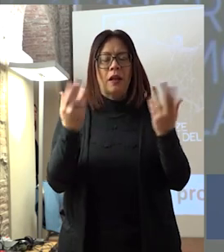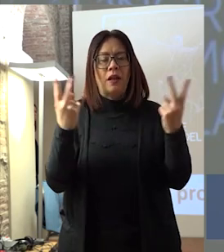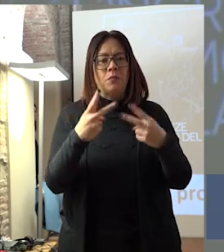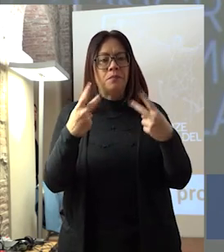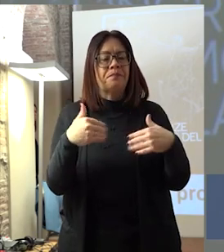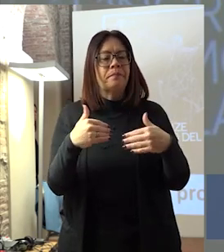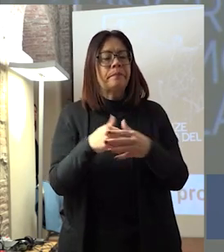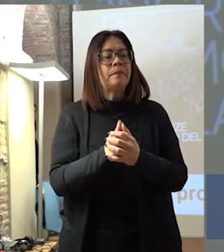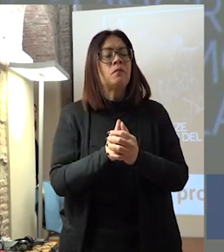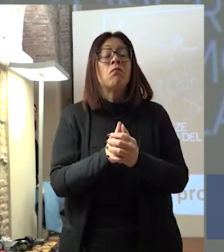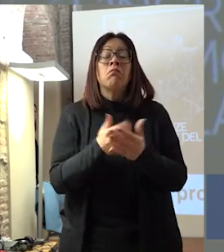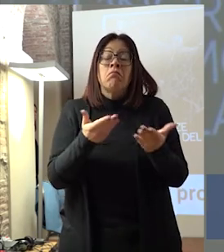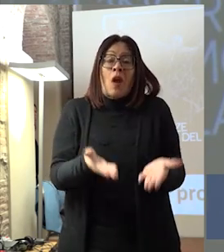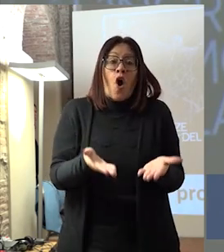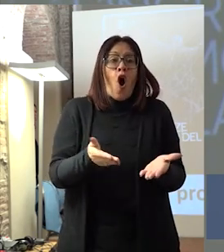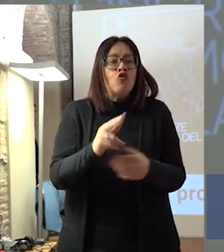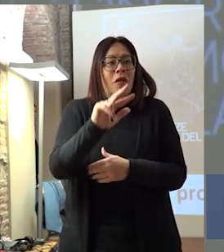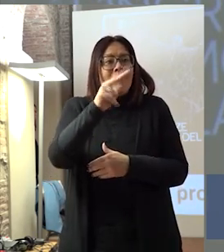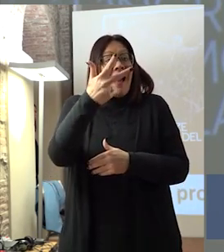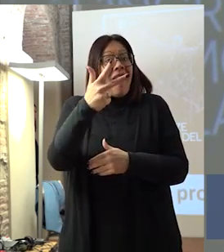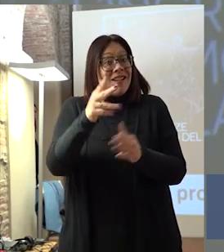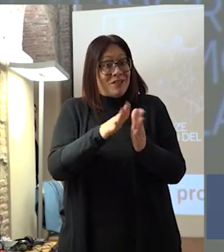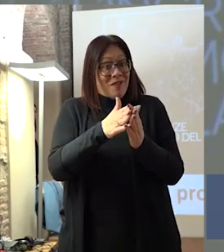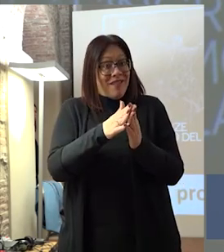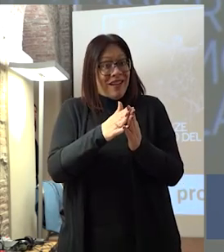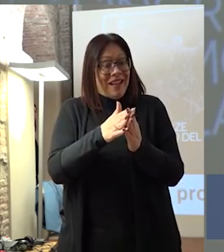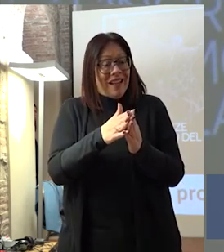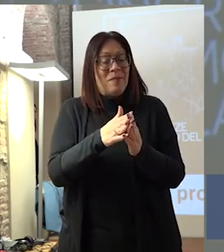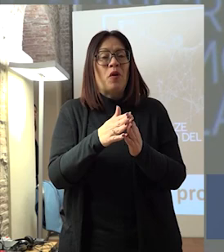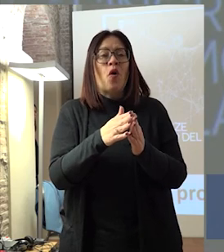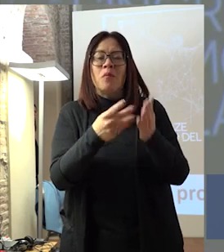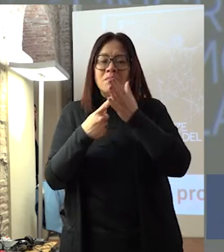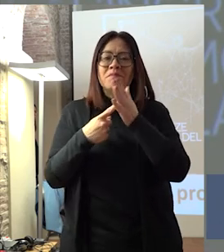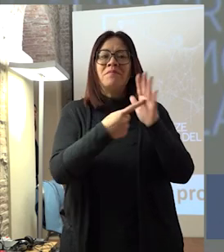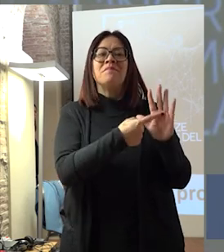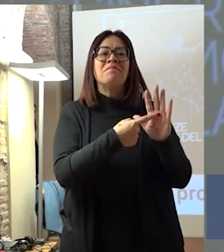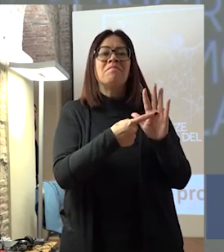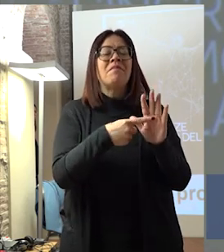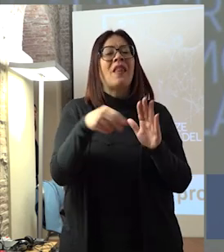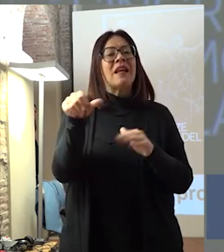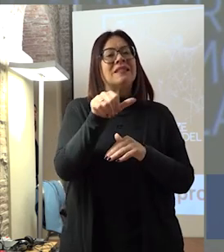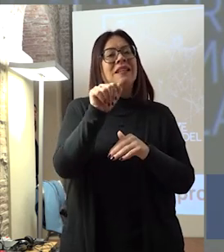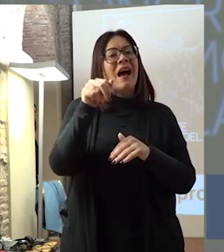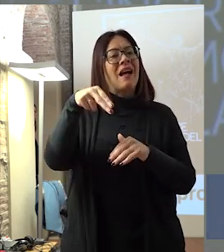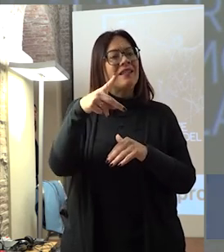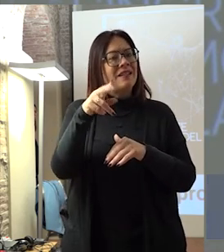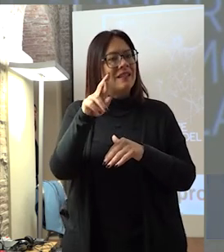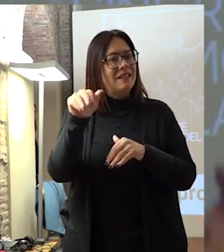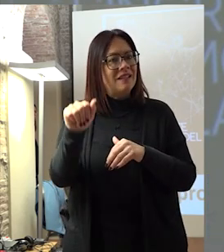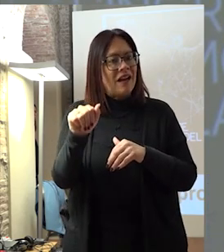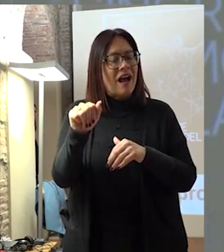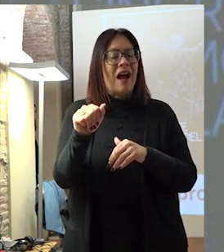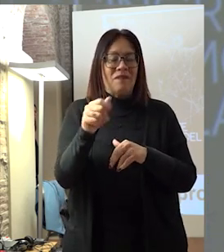in pratica oggi siamo al terzo volume che sarà presentato da Sandra e non vedo l'ora di